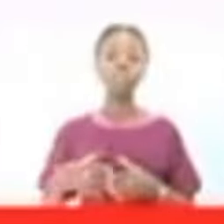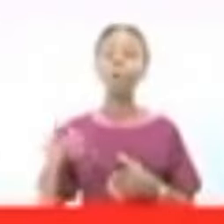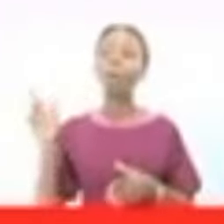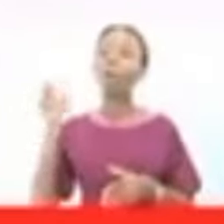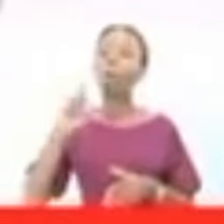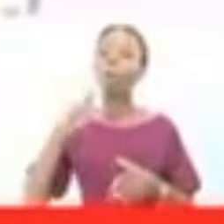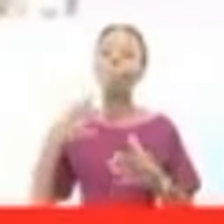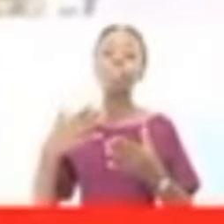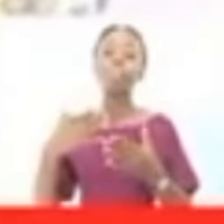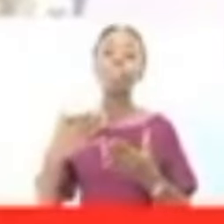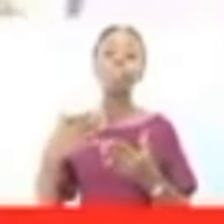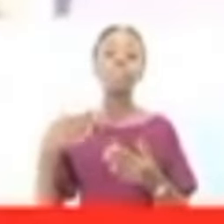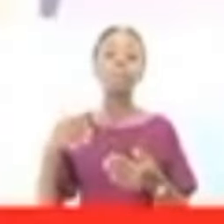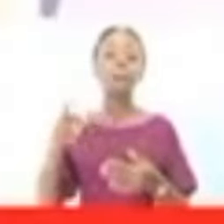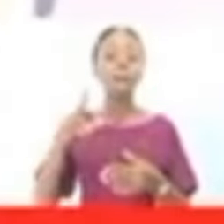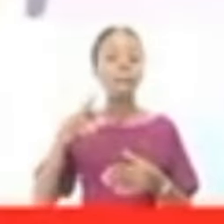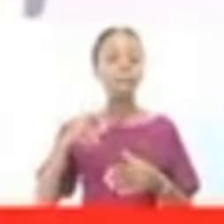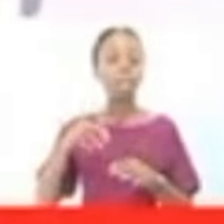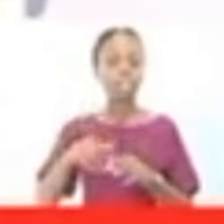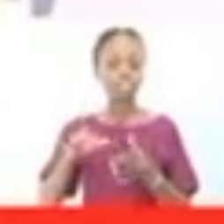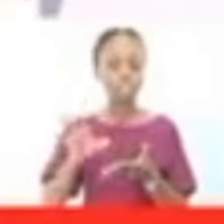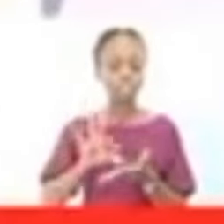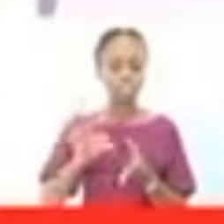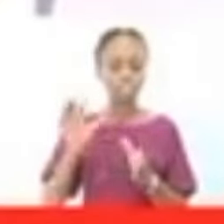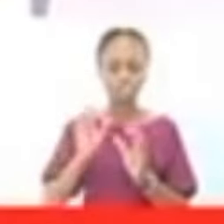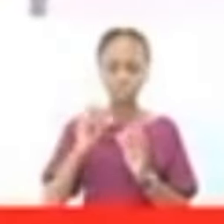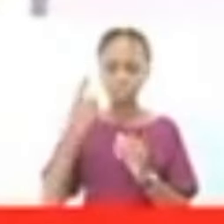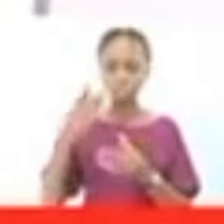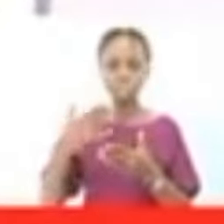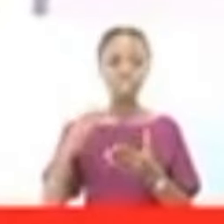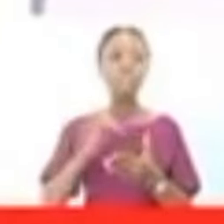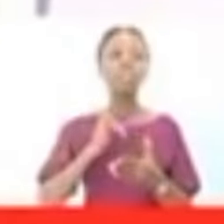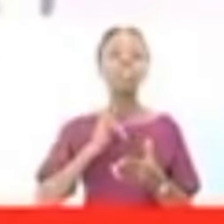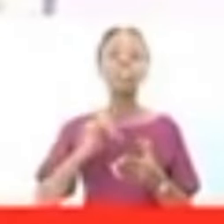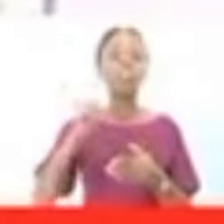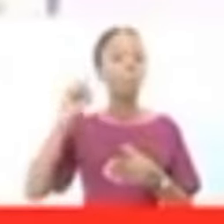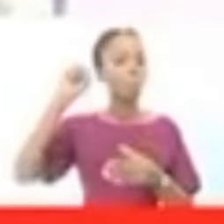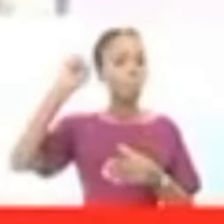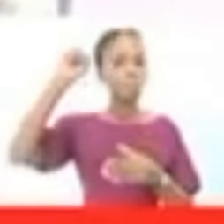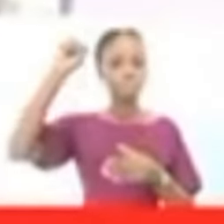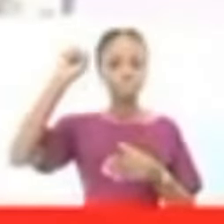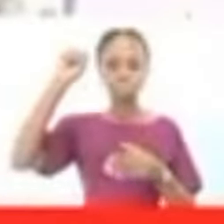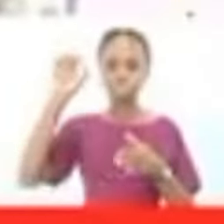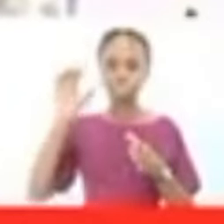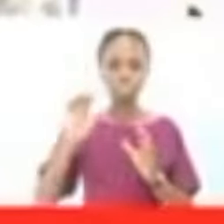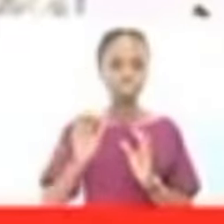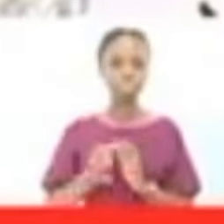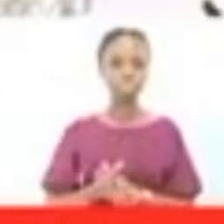Haya mambo yote ni ya kiroho, hakuna hata moja ambayo ni ya kisiasa.